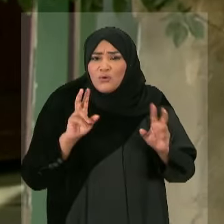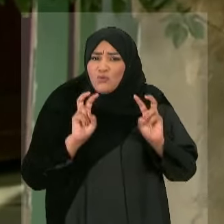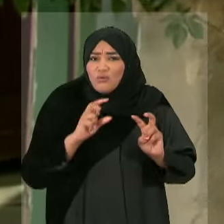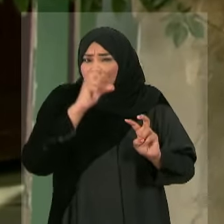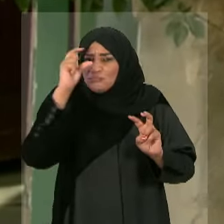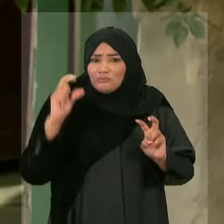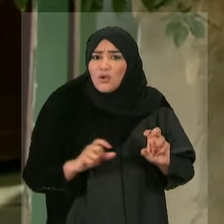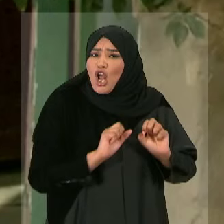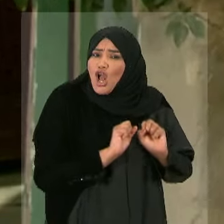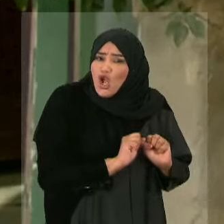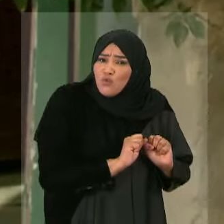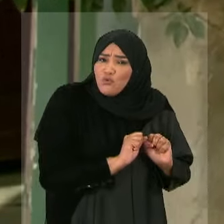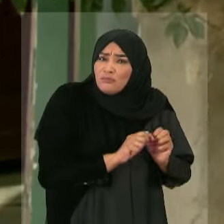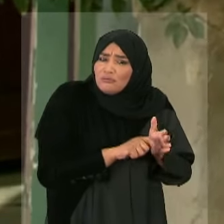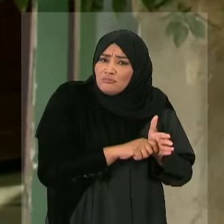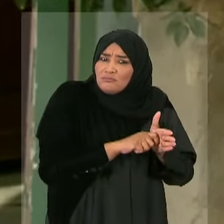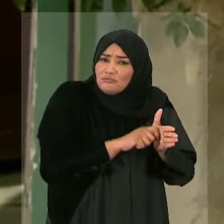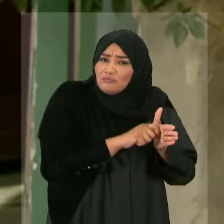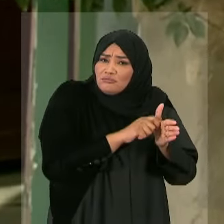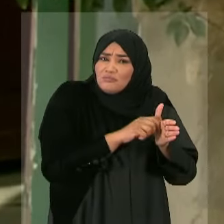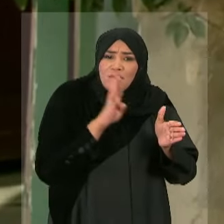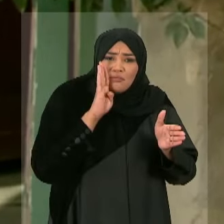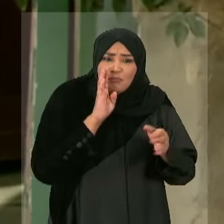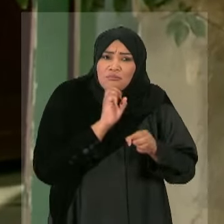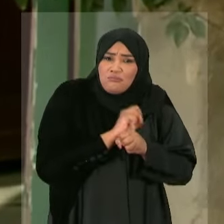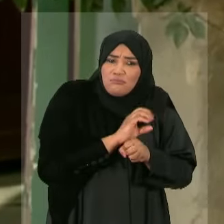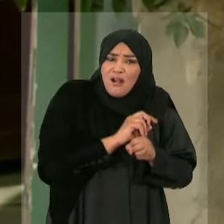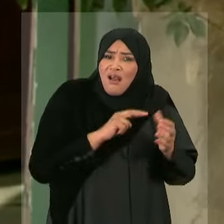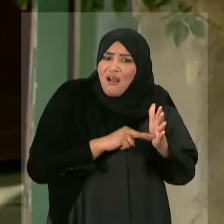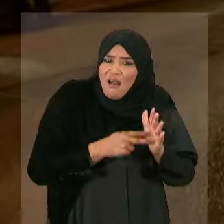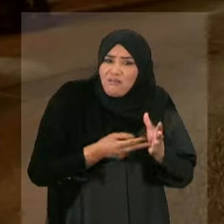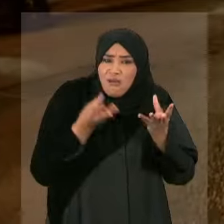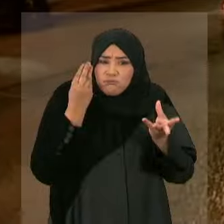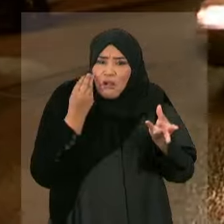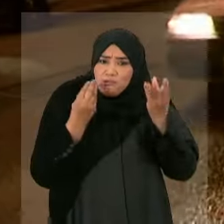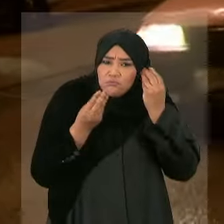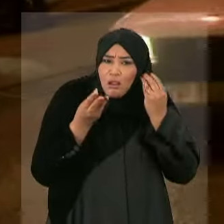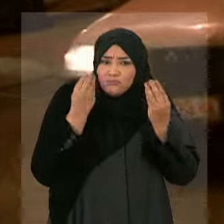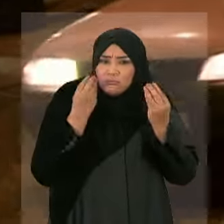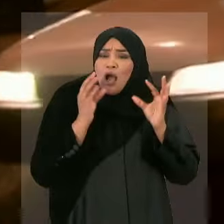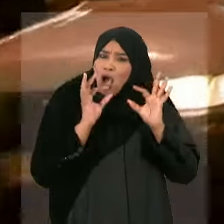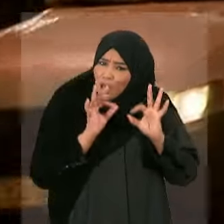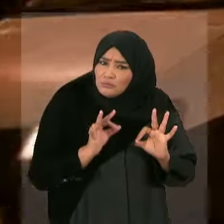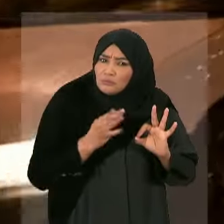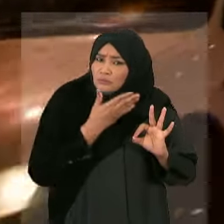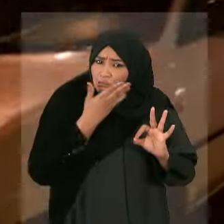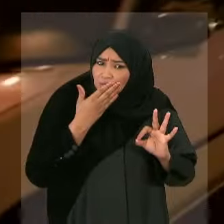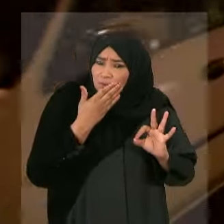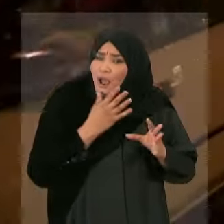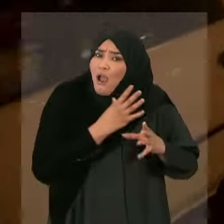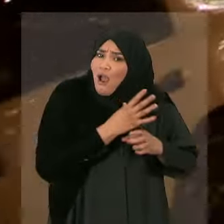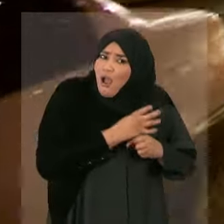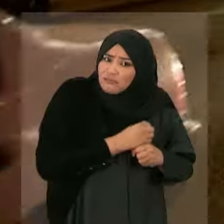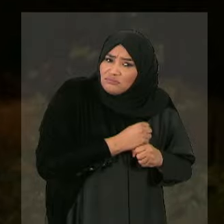هويتك. لا شك أنه رمضان هو يحافظ على الشعور بالانتماء، فبالنسبة لي الصيام له